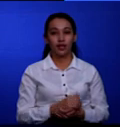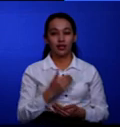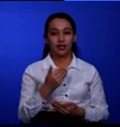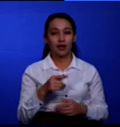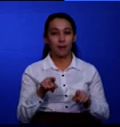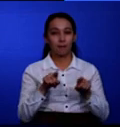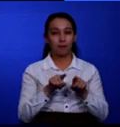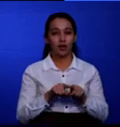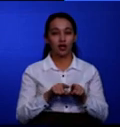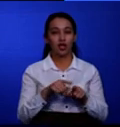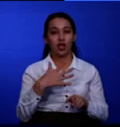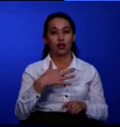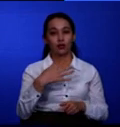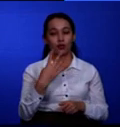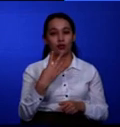Sizlarda ham 54 ta taxta chiqdimi?